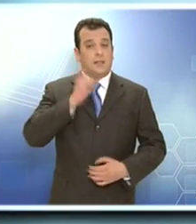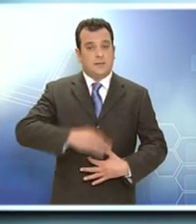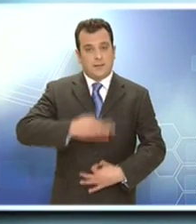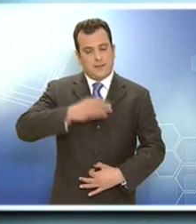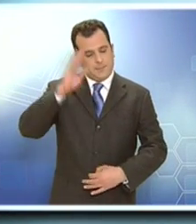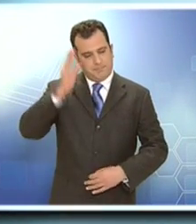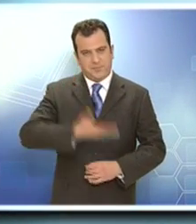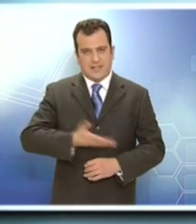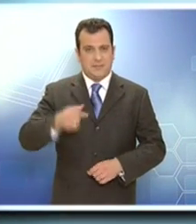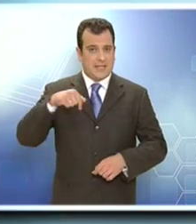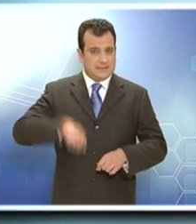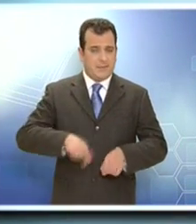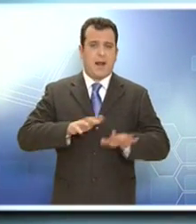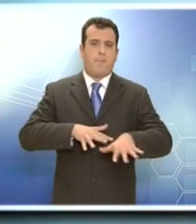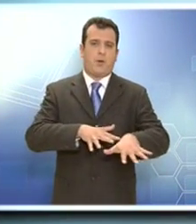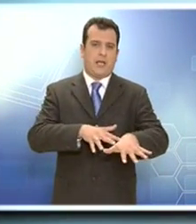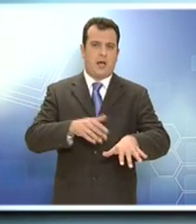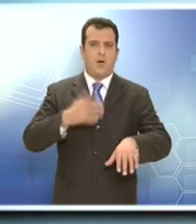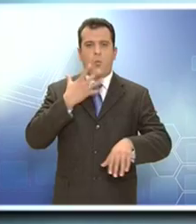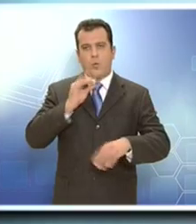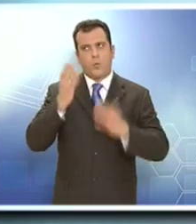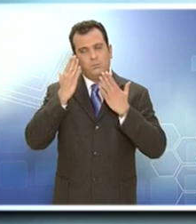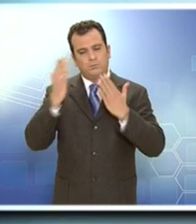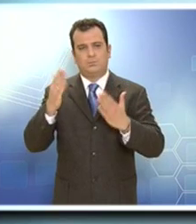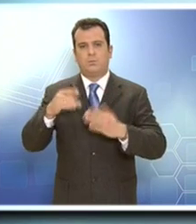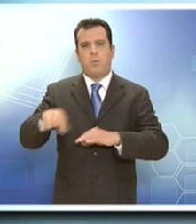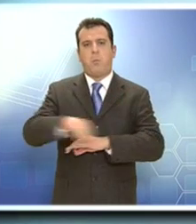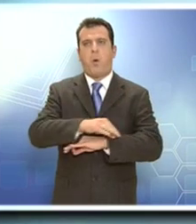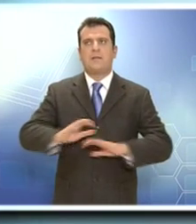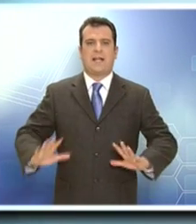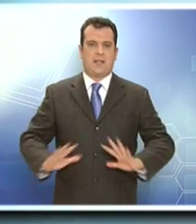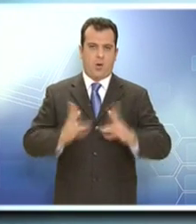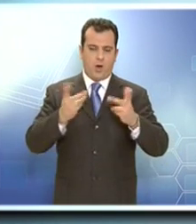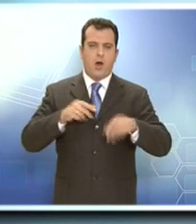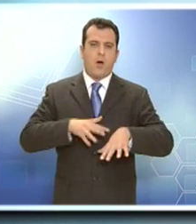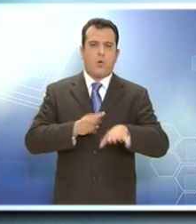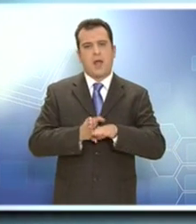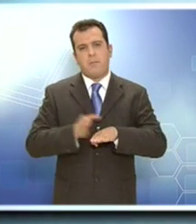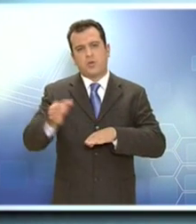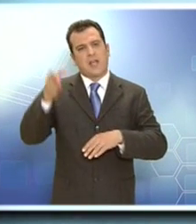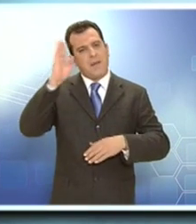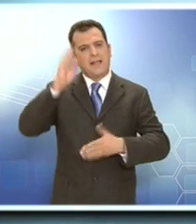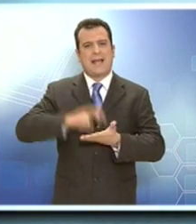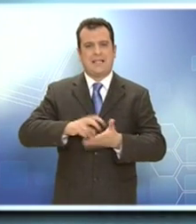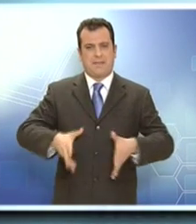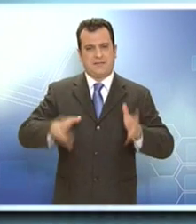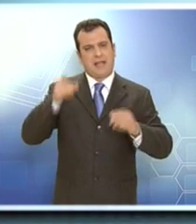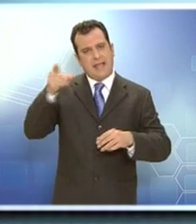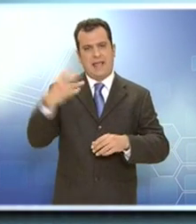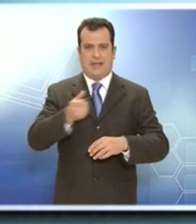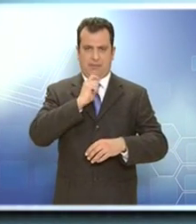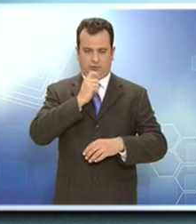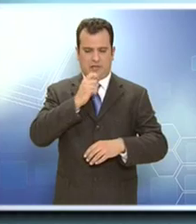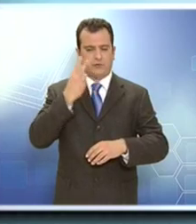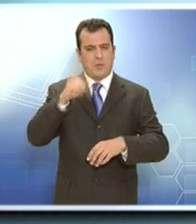Γεια σας κυρίες και κύριοι. Με την καθιερωμένη πορεία έξω από την Αμερικανική Πρεσβεία κορυφώνονται εκδηλώσεις μνήμης για την επέτειο του Πολυτεχνείου. Πάμε στον συνάδελφο Παναγιώτη